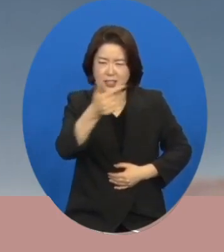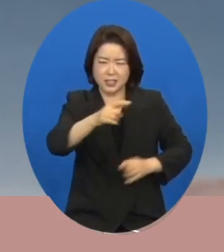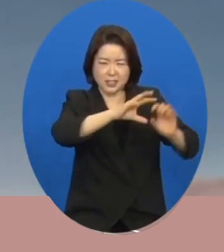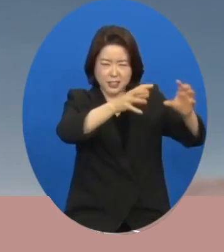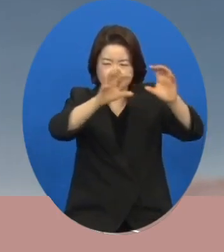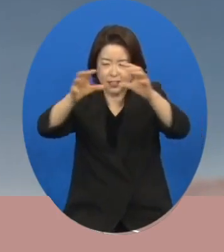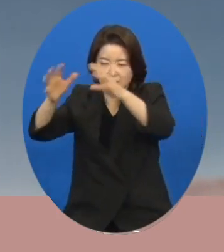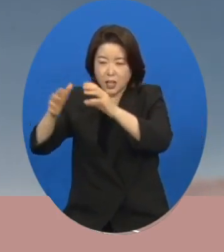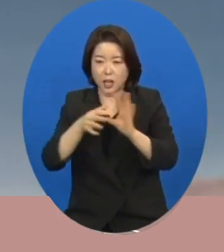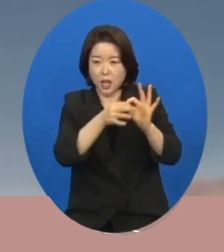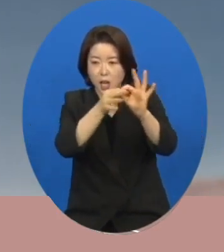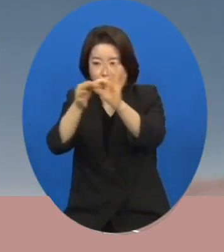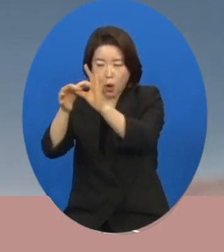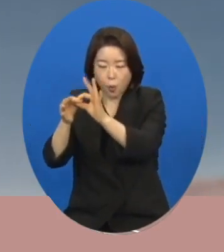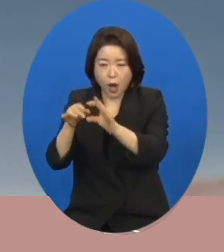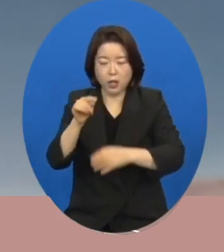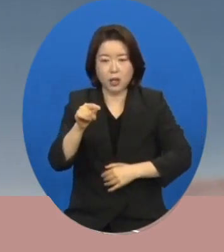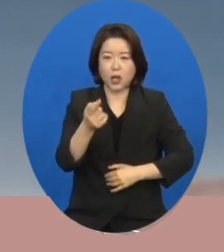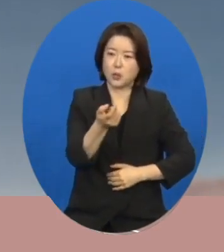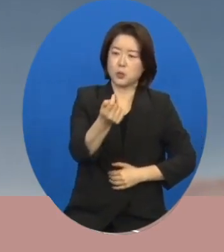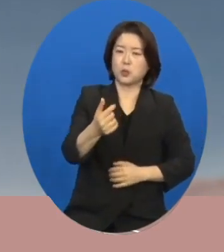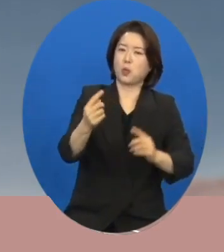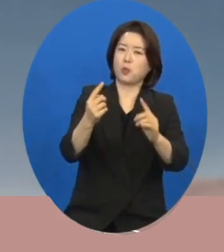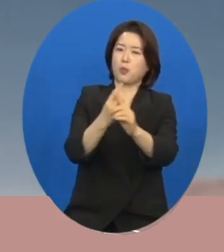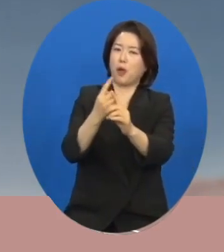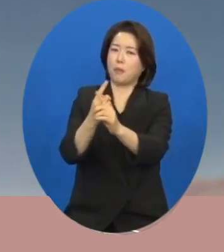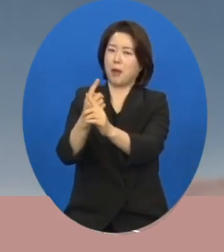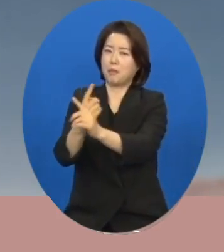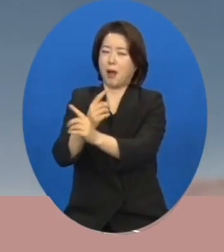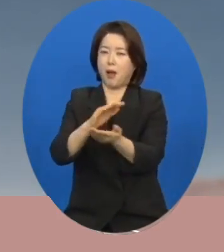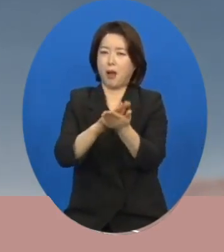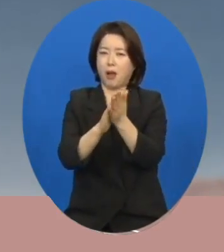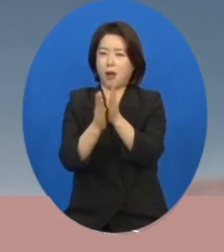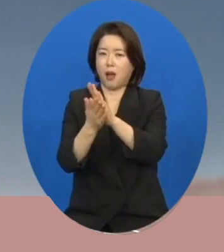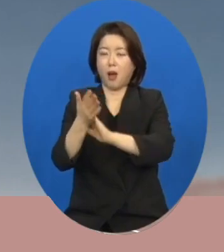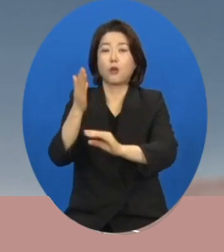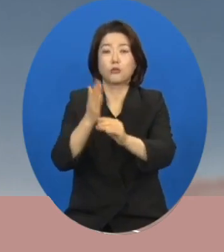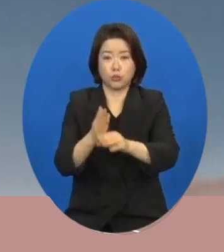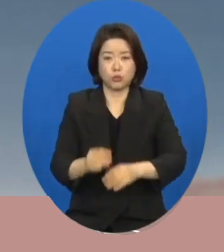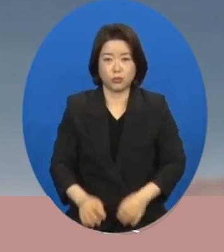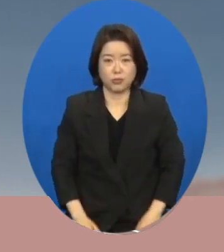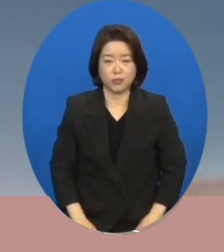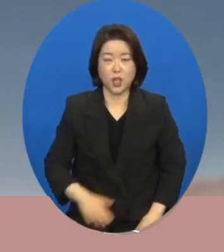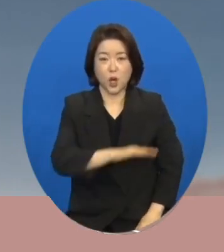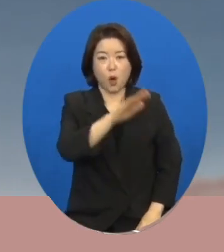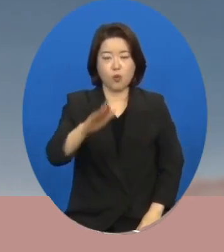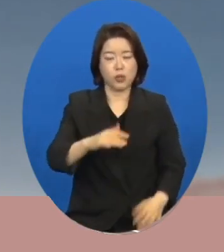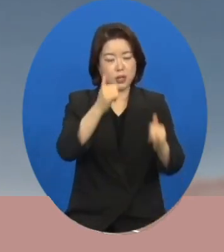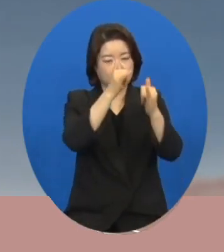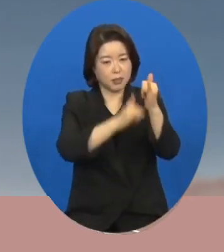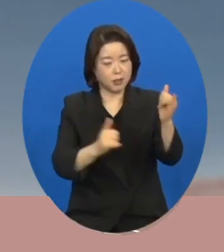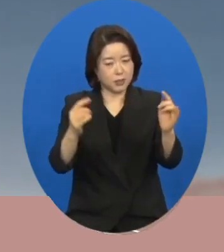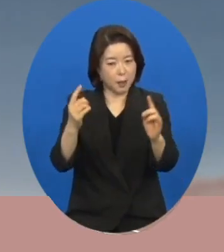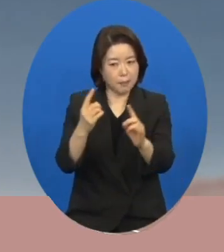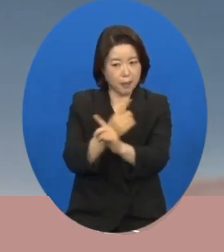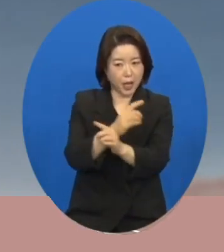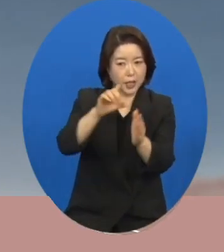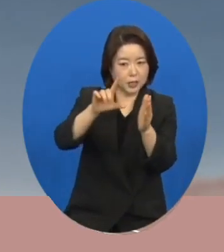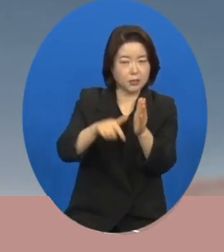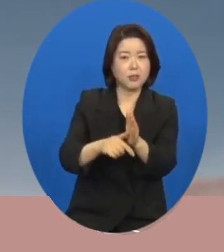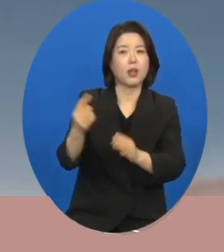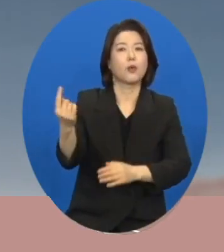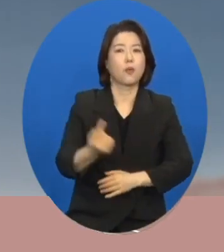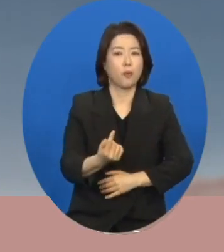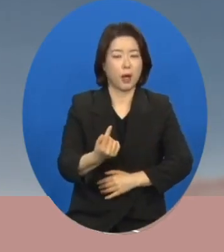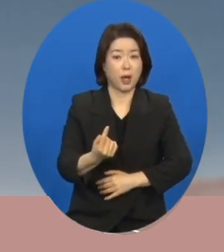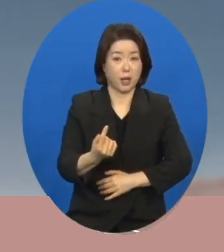관계들이 조금씩 바뀌는 것을 여러분 느끼실 거예요 우리는 지금 역사적인 변환 시점에서 있다는 겁니다 근데 여러분